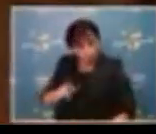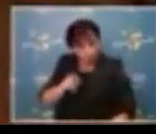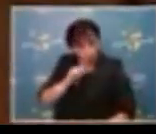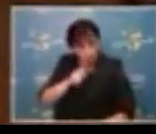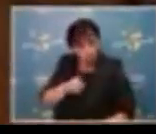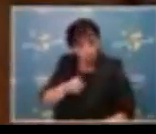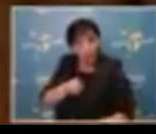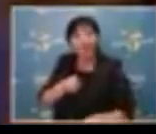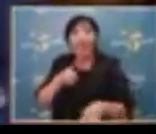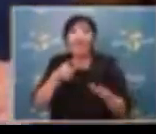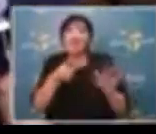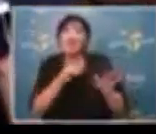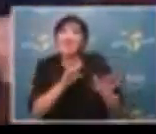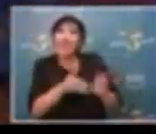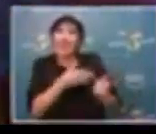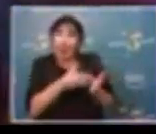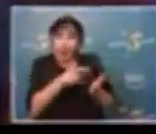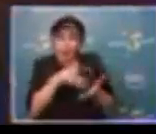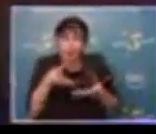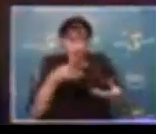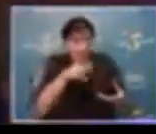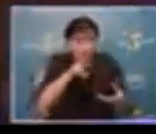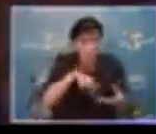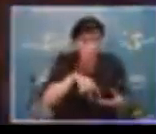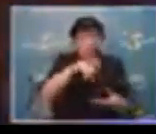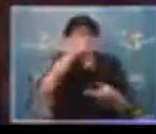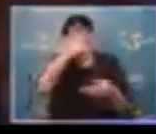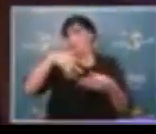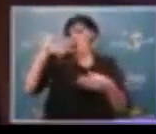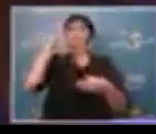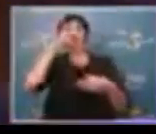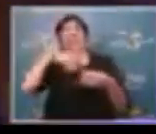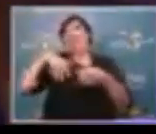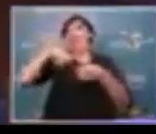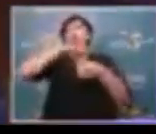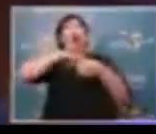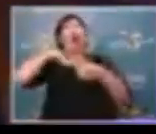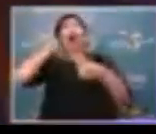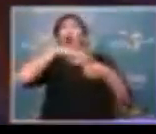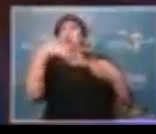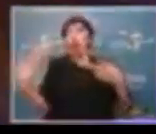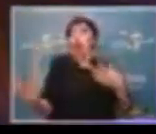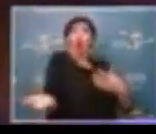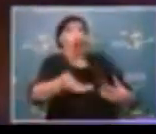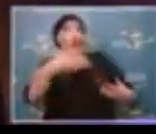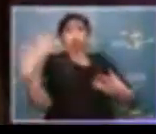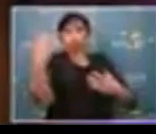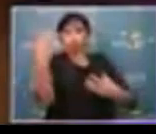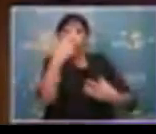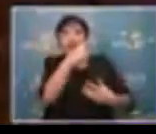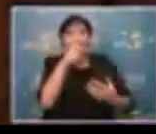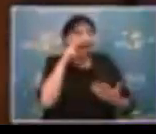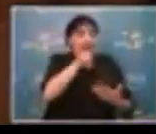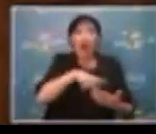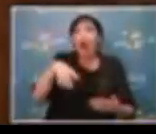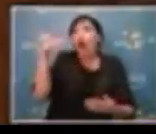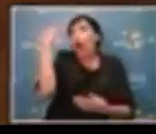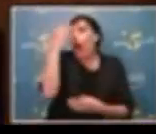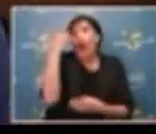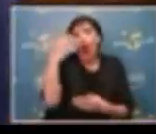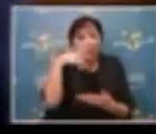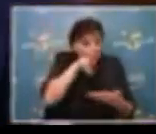60 pagine e hanno guardato l'Académie delle Française e della Rossi della Situation, non hanno capito un cazzo, l'hanno